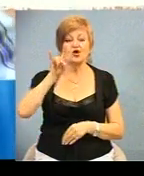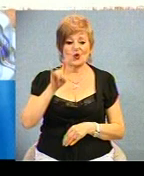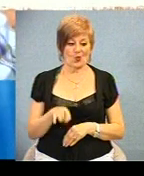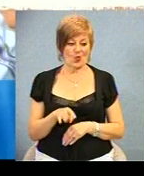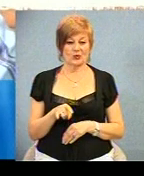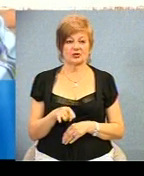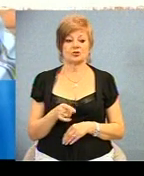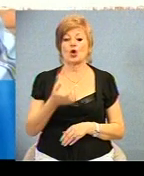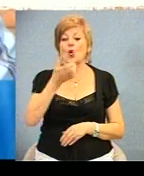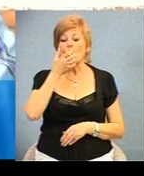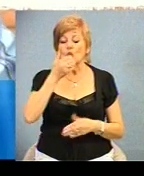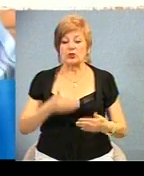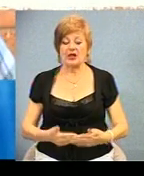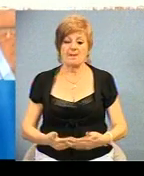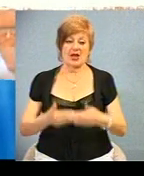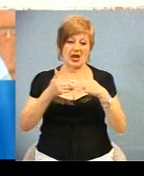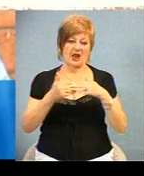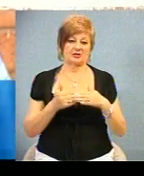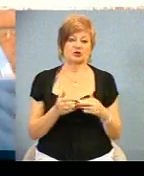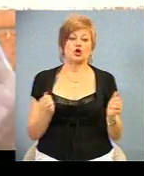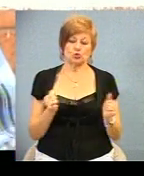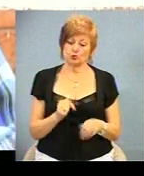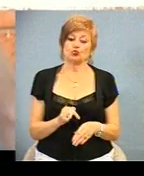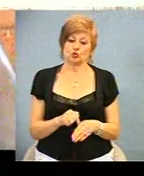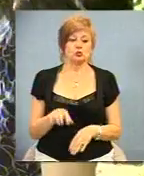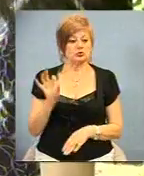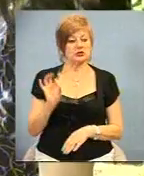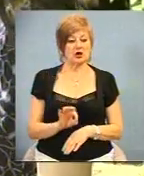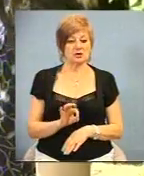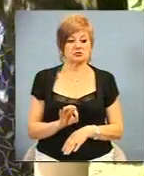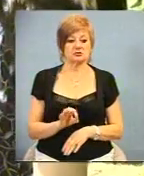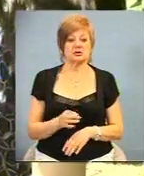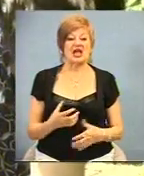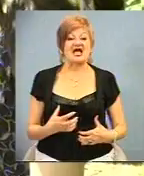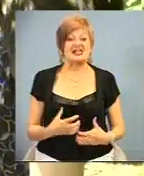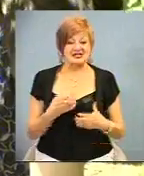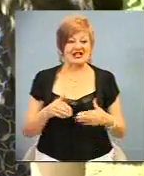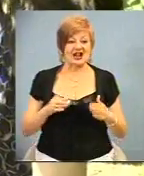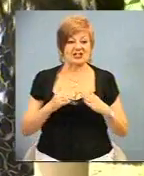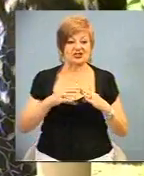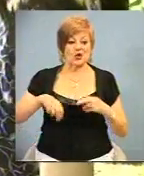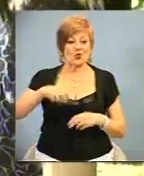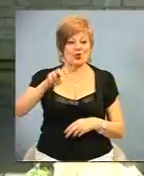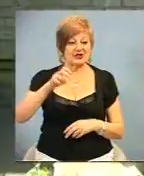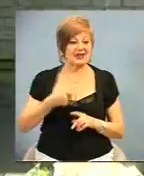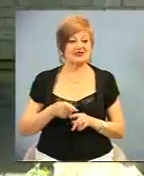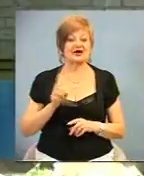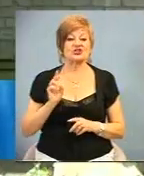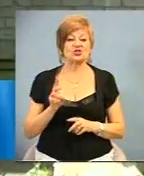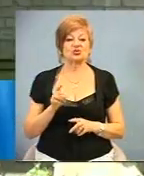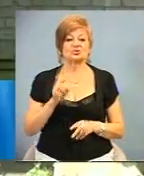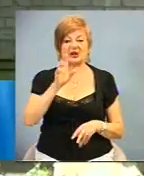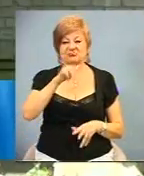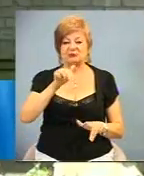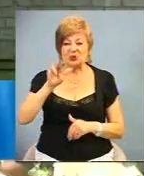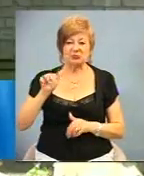безумовно, утеплення під'їзду. Зимою чувствую сразу, моментально. Страшные подъезды – это не те подъезды, которые